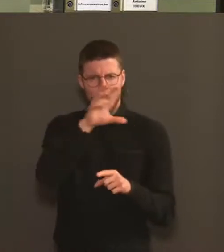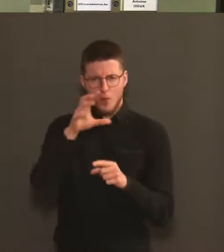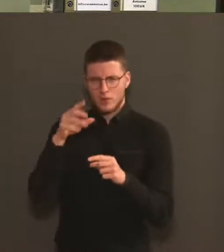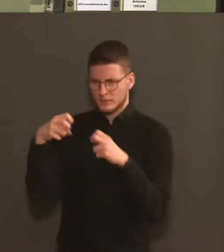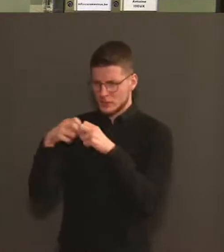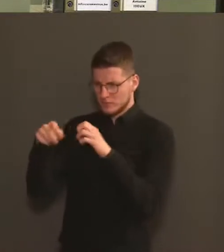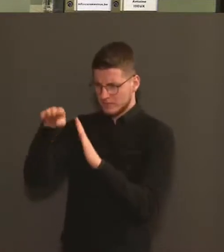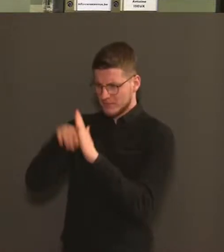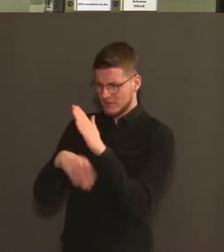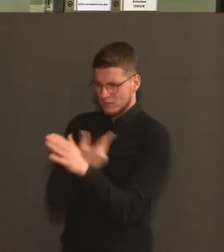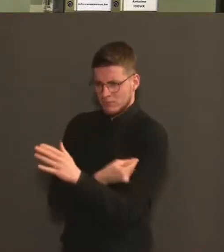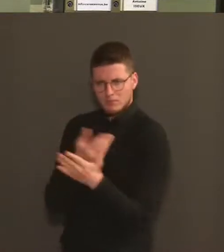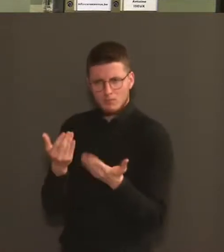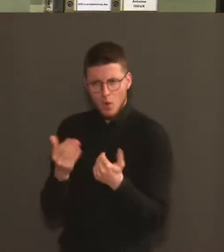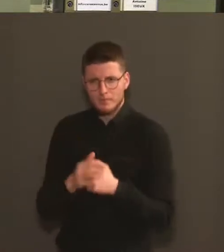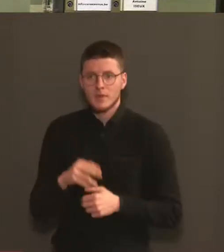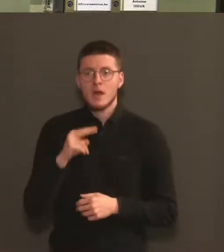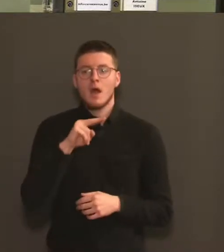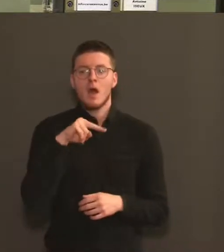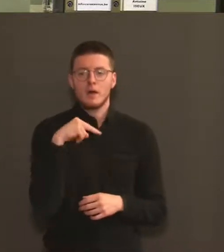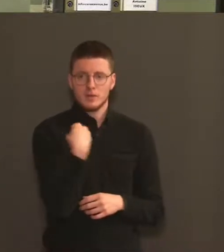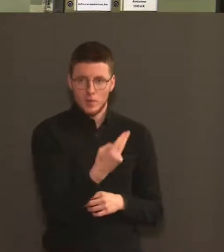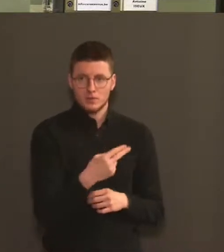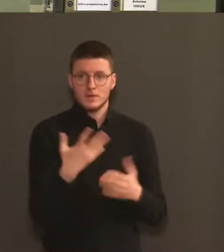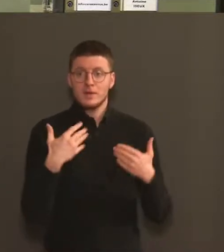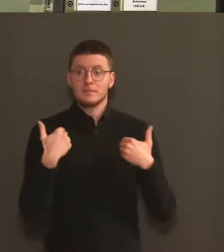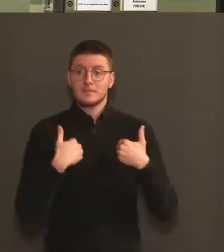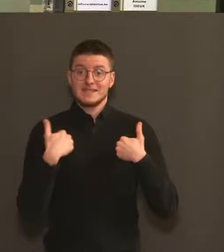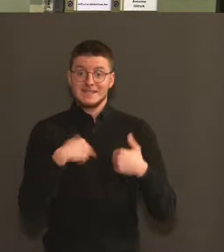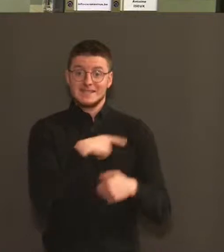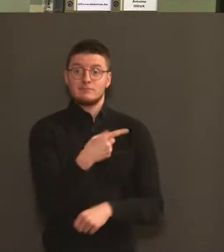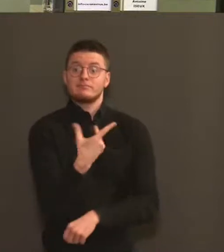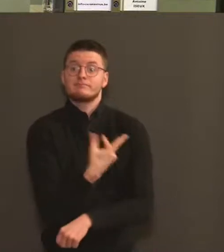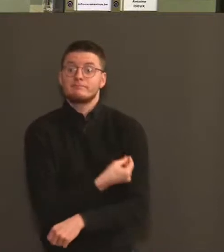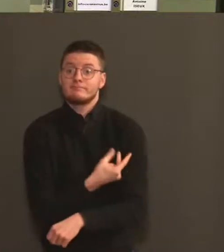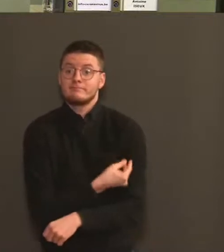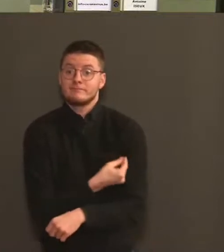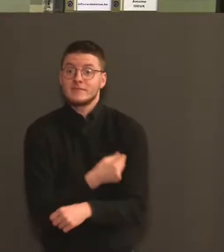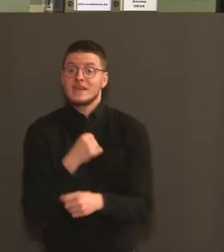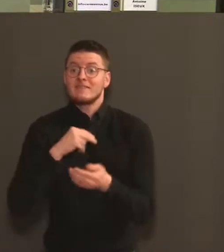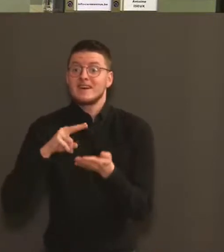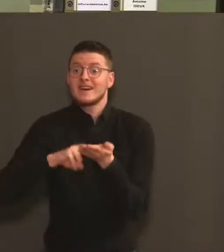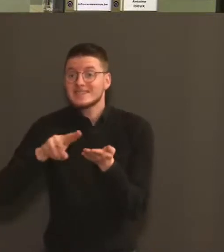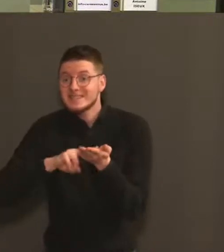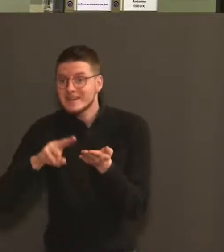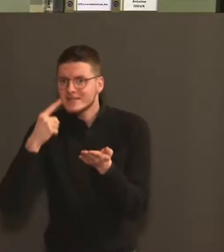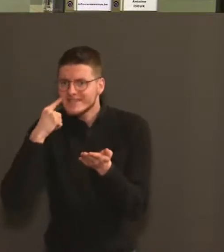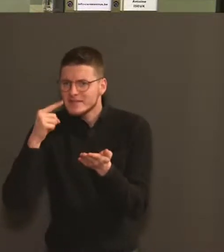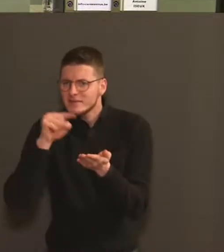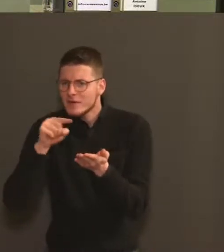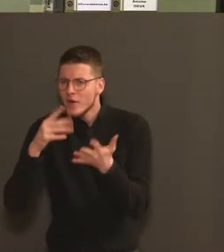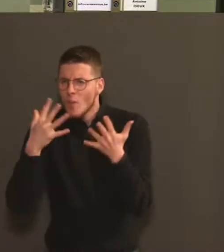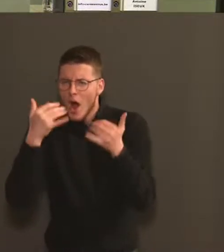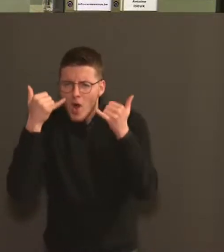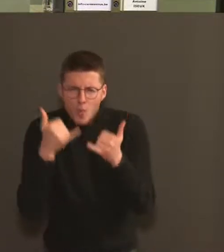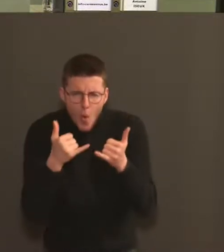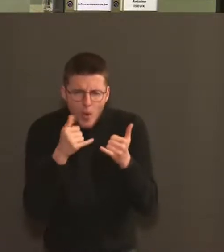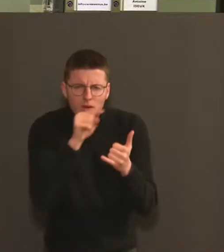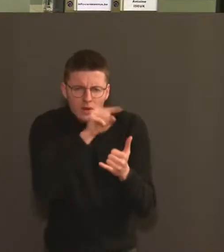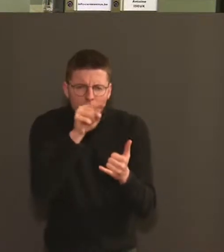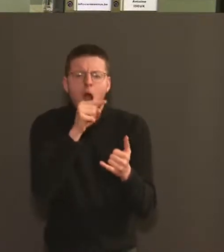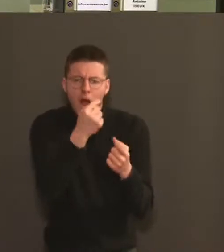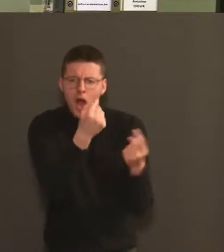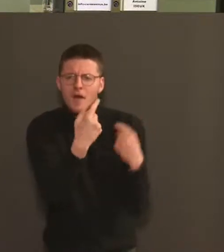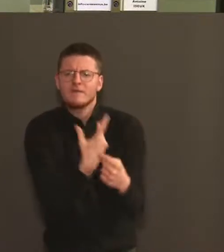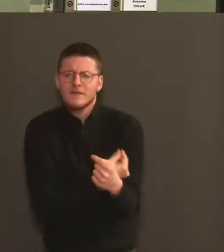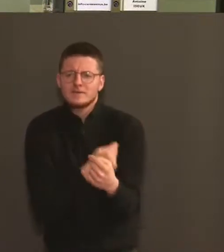Personen die gevaccineerd zijn, worden geregistreerd op basis van hun woonplaatsen. Tijdens